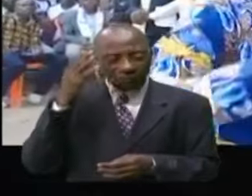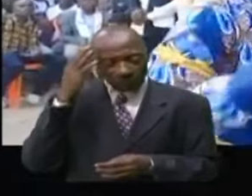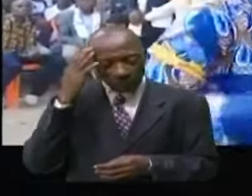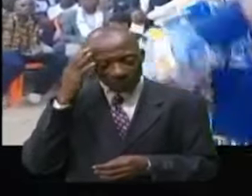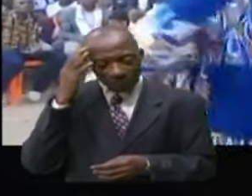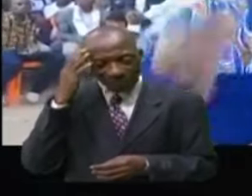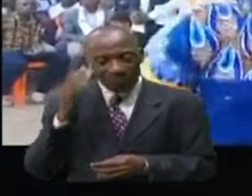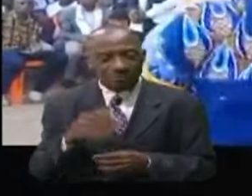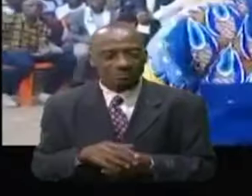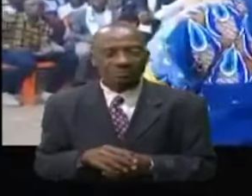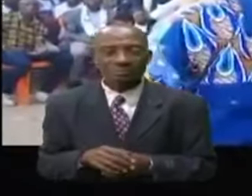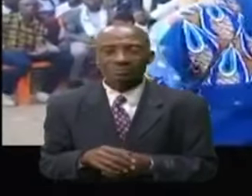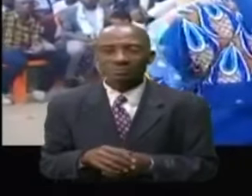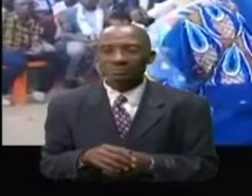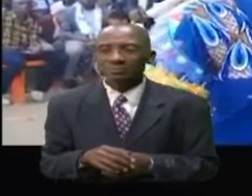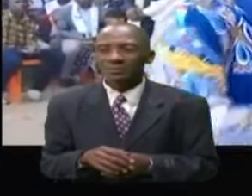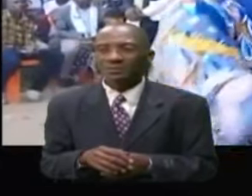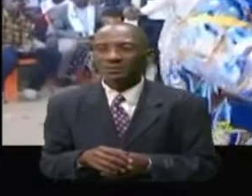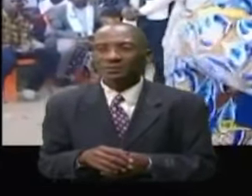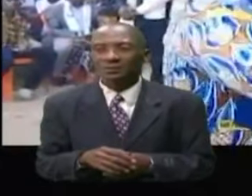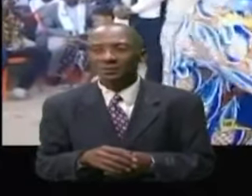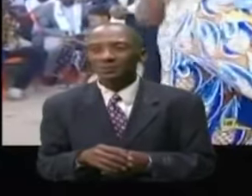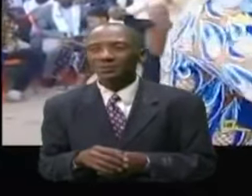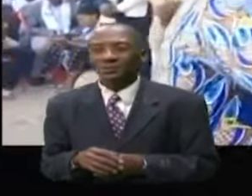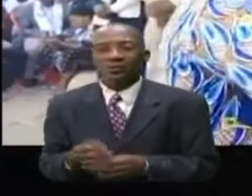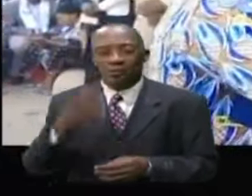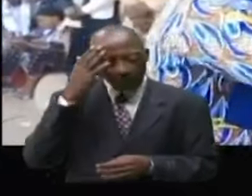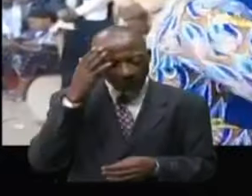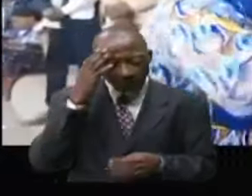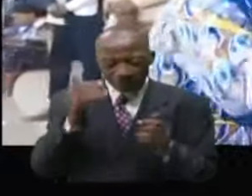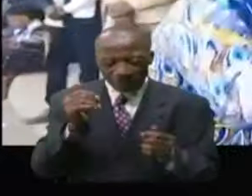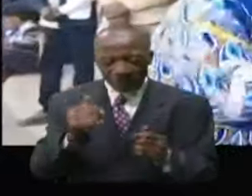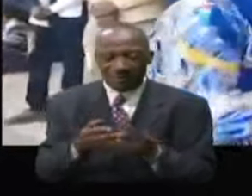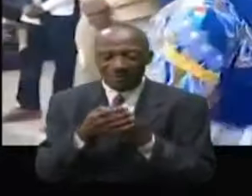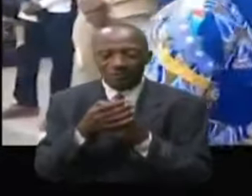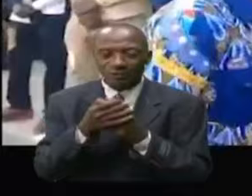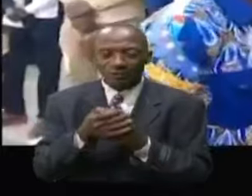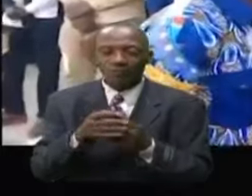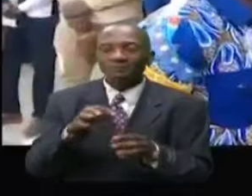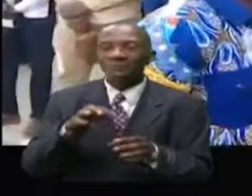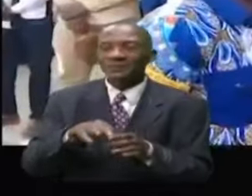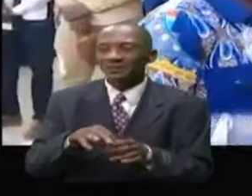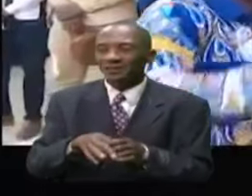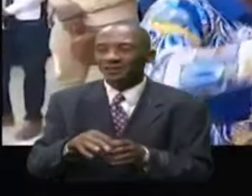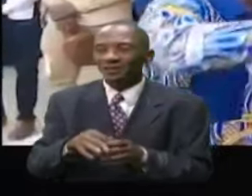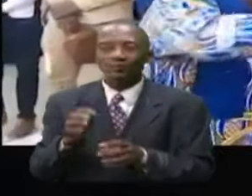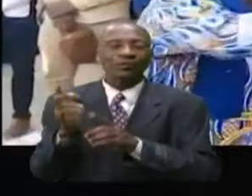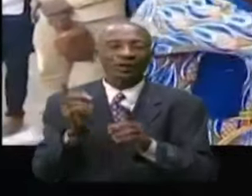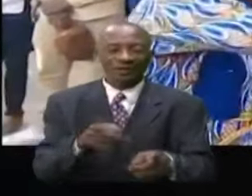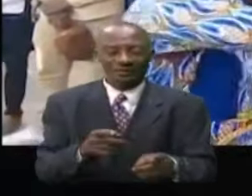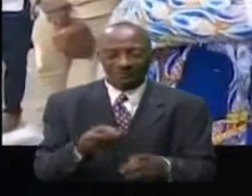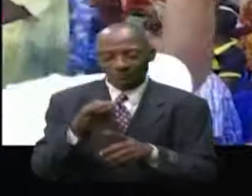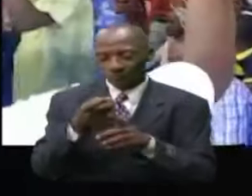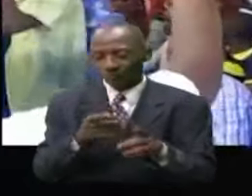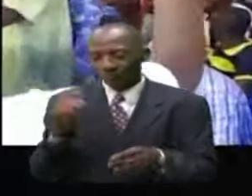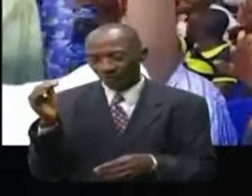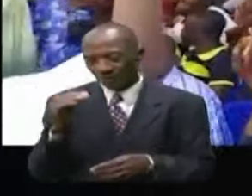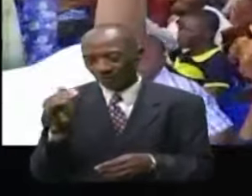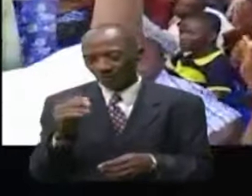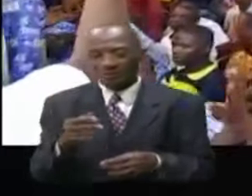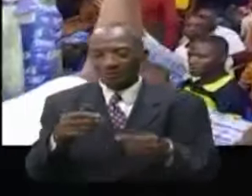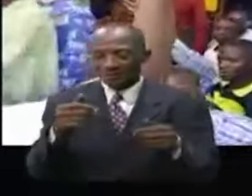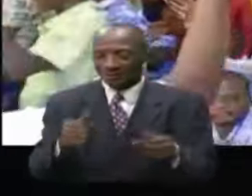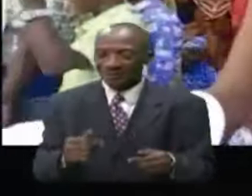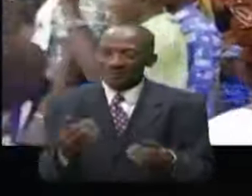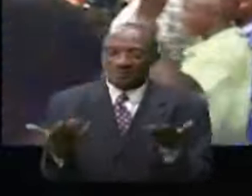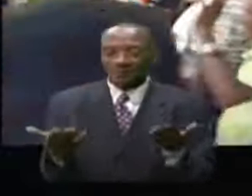le représentant du chef de l'État au Maniema, Afani Idriss Mangala, le dimanche 29 octobre dernier. C'était devant une marée